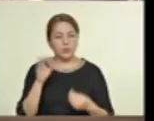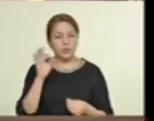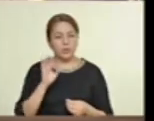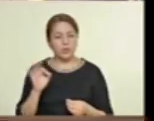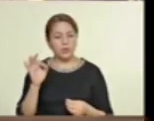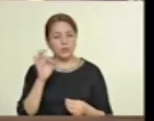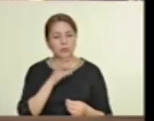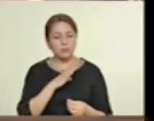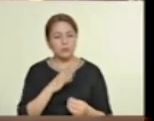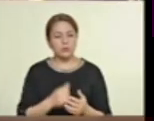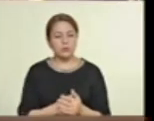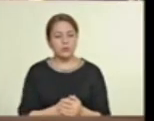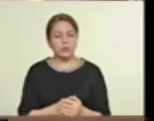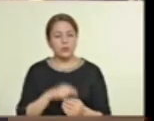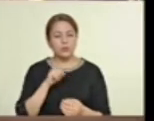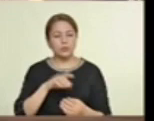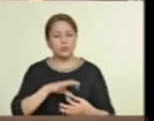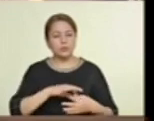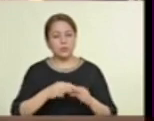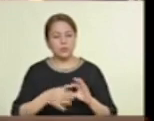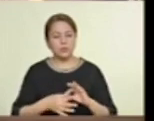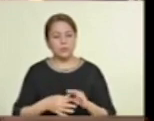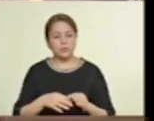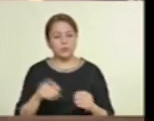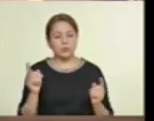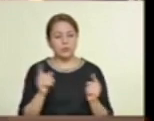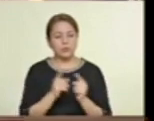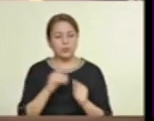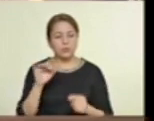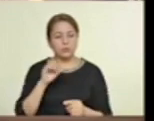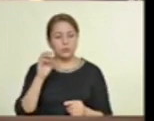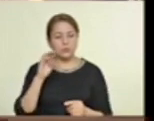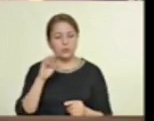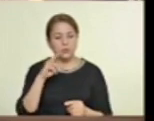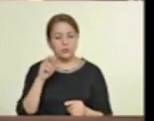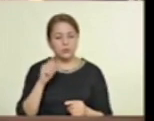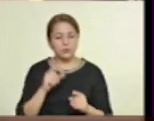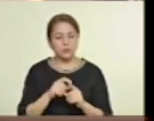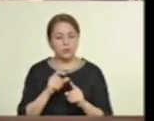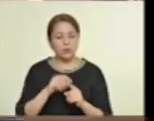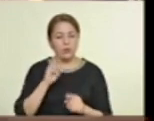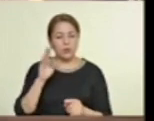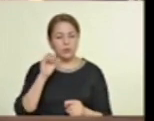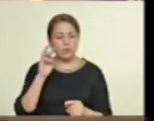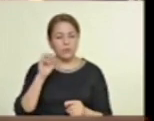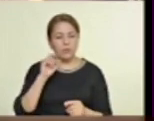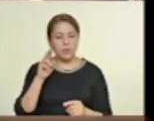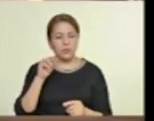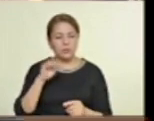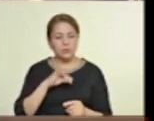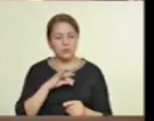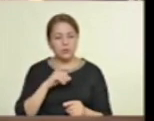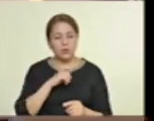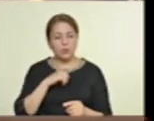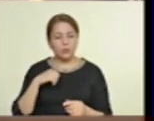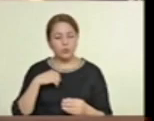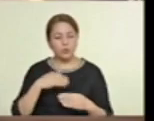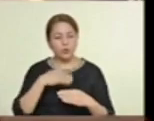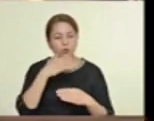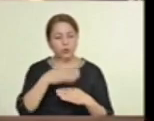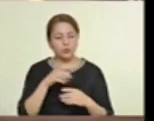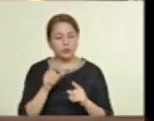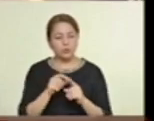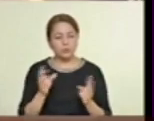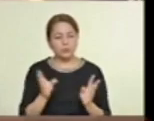ketardi. Ushbu gap tarkibida kelayotgan ustida so'zi esa ko'makchi, ya'ni o'zidan oldingi so'z